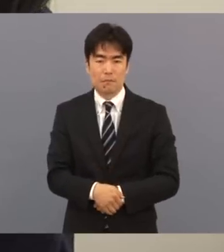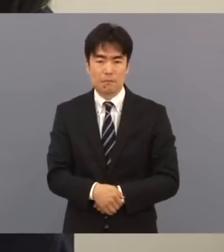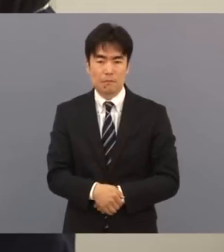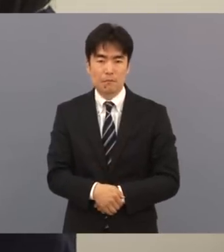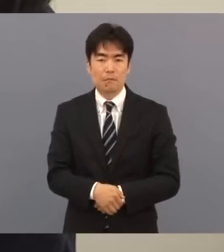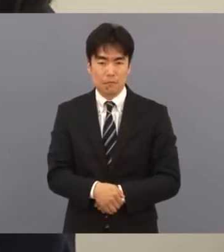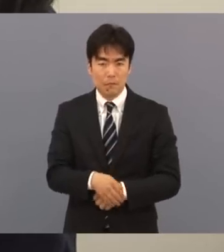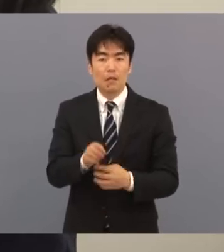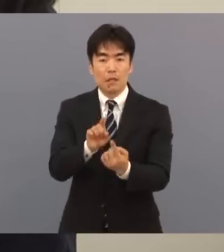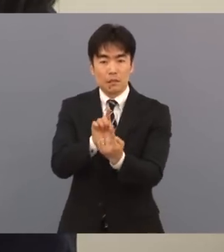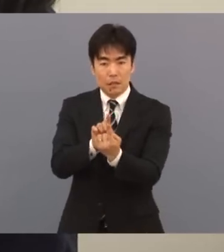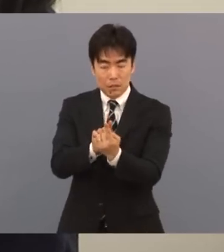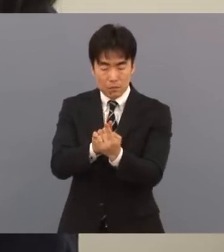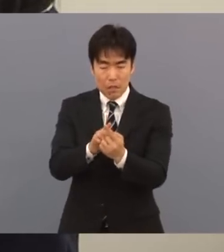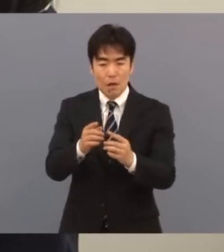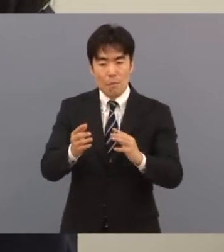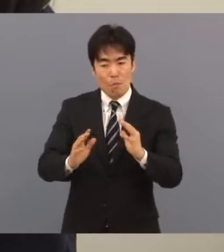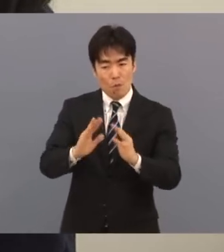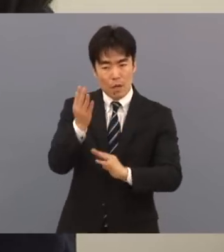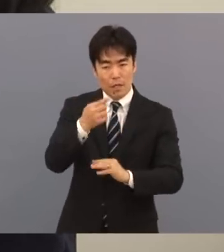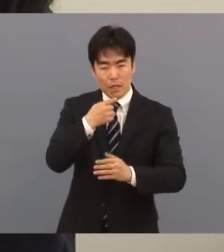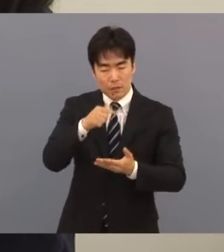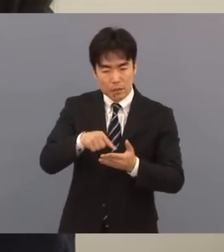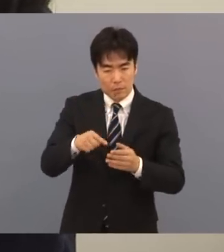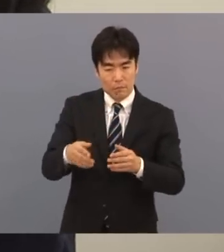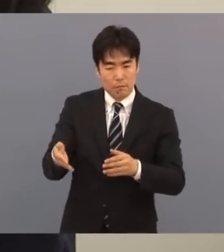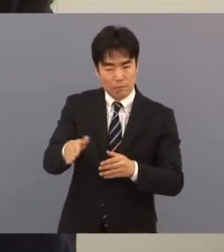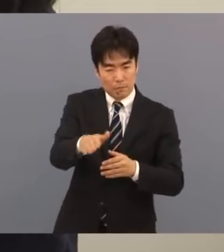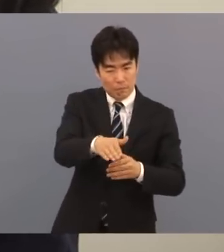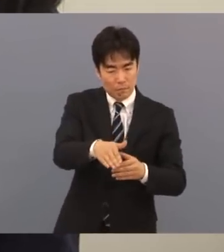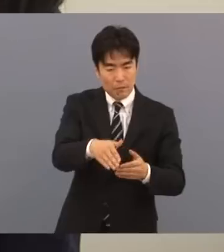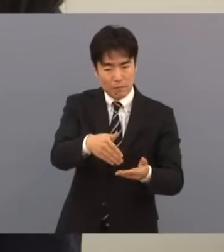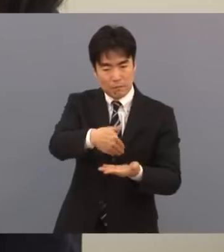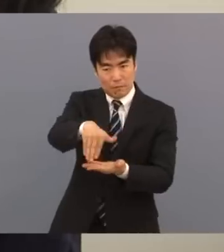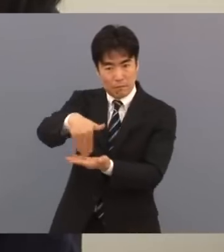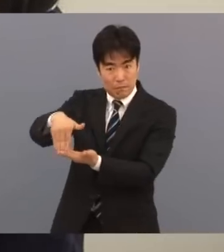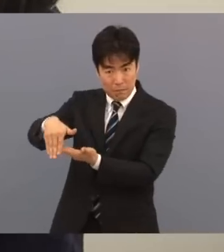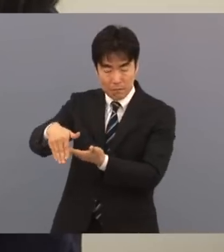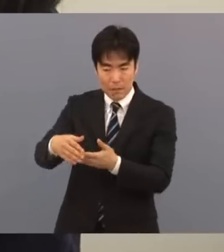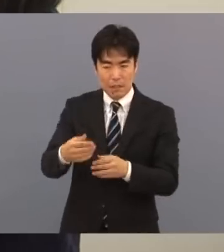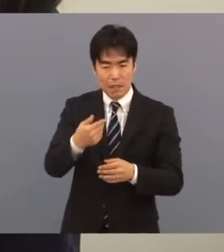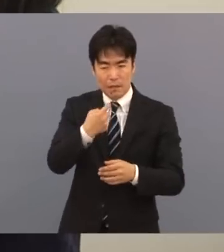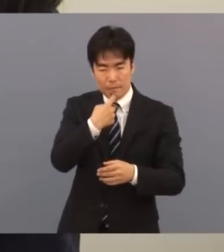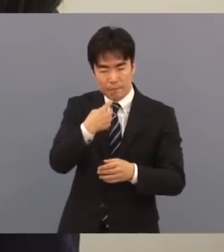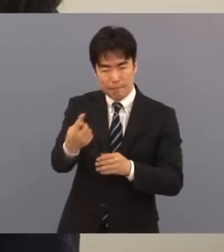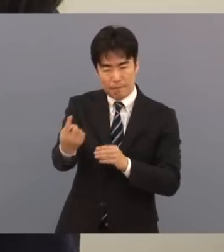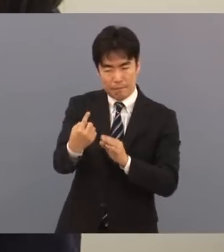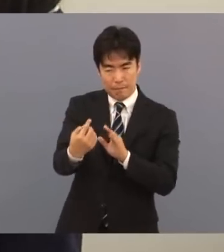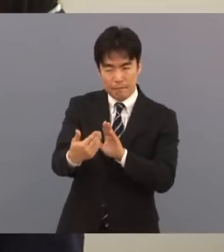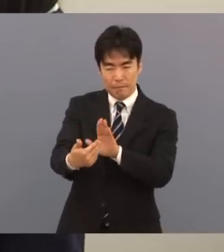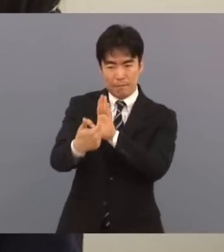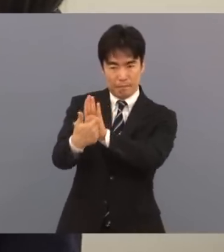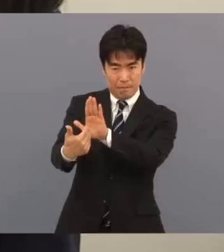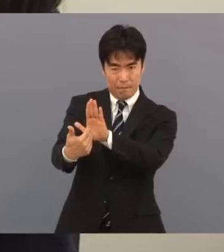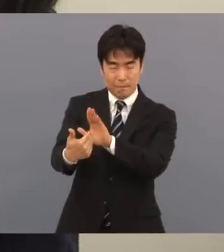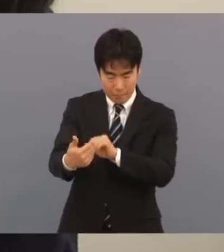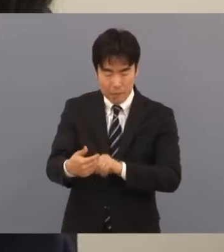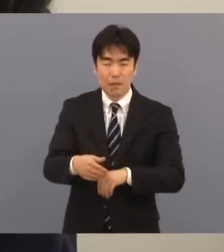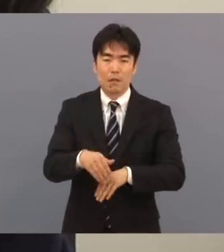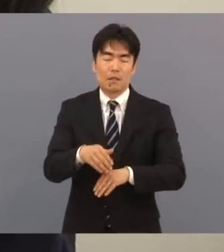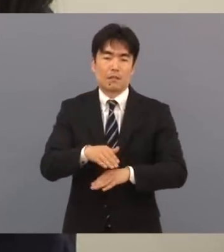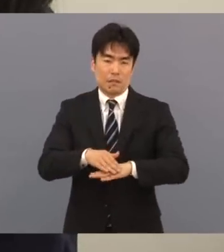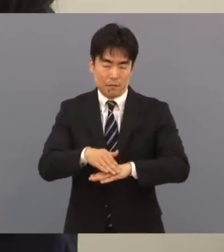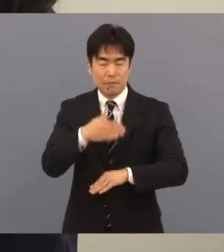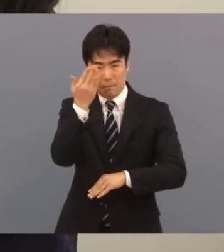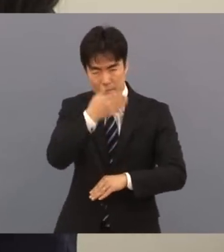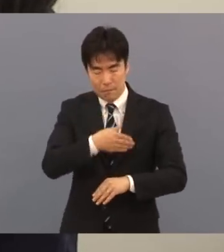放火対策は燃えるものを置かないこと、放火犯を侵入させないことなんですね。 そうですね。 も